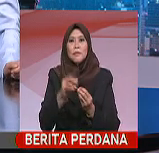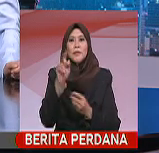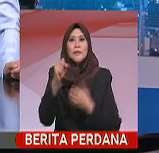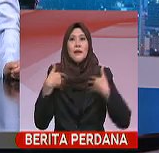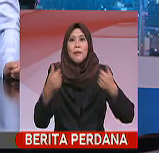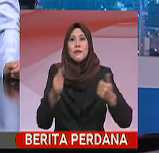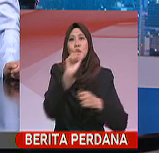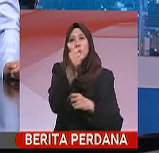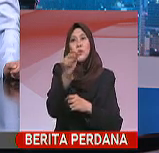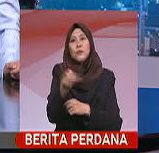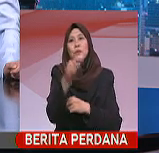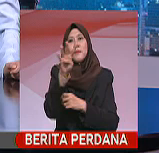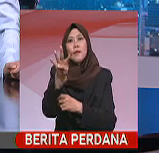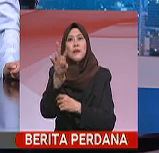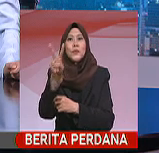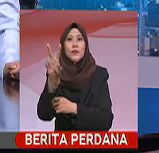sembuh